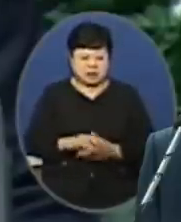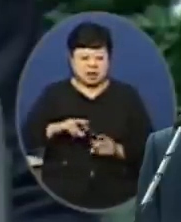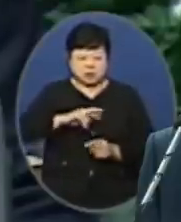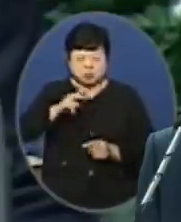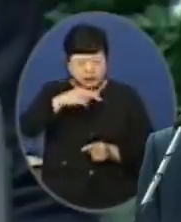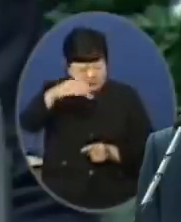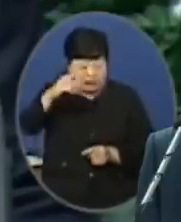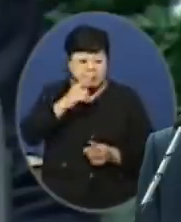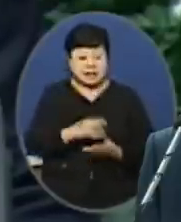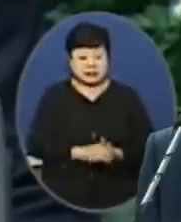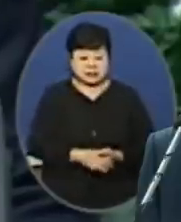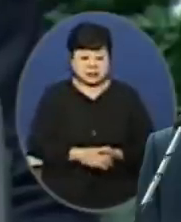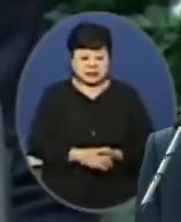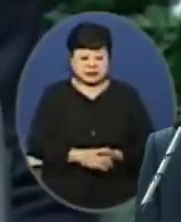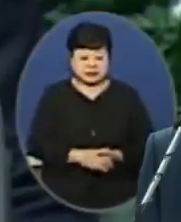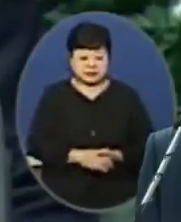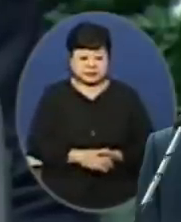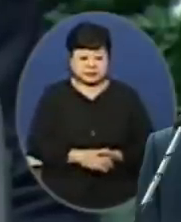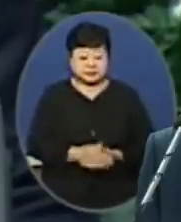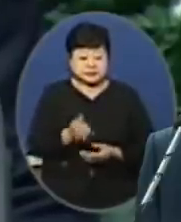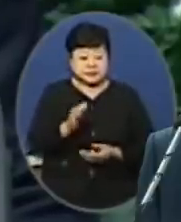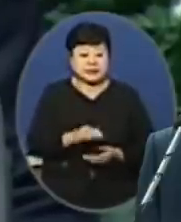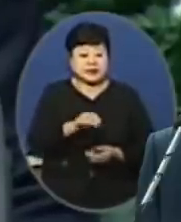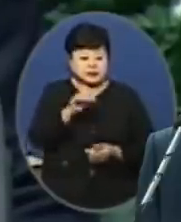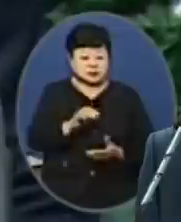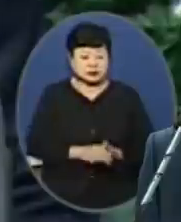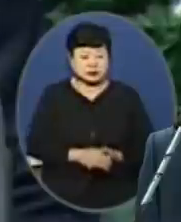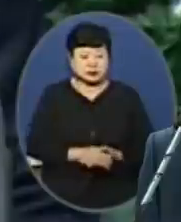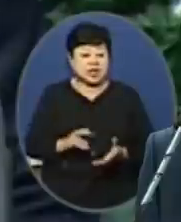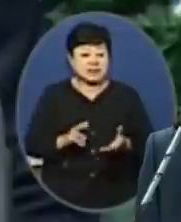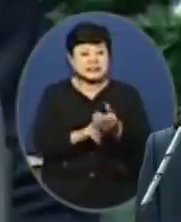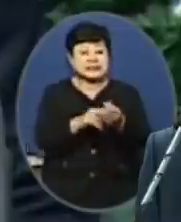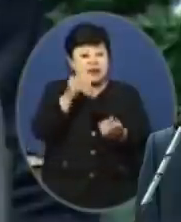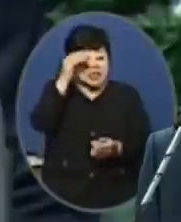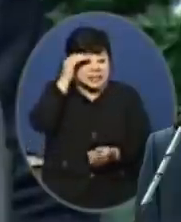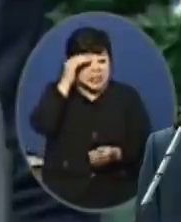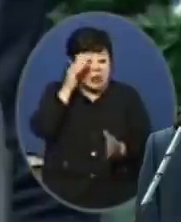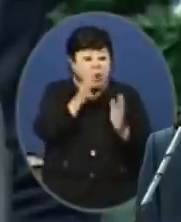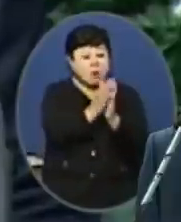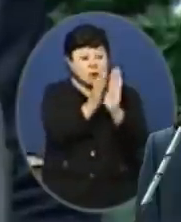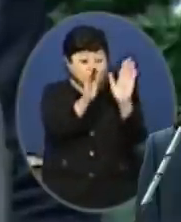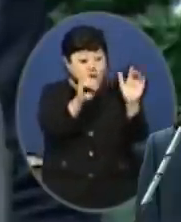종살이 가자. 그런데 그곳에서 기적을 기대하는 것은